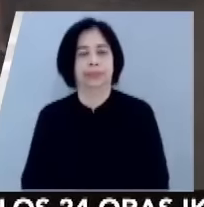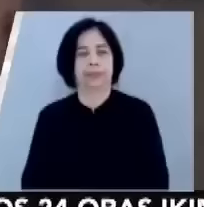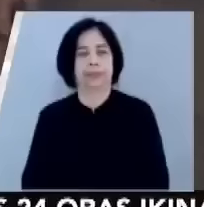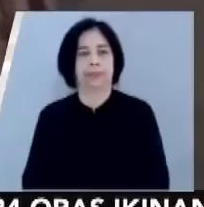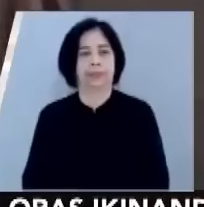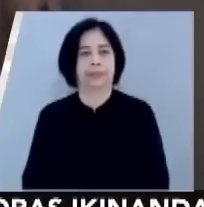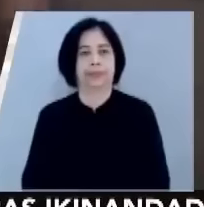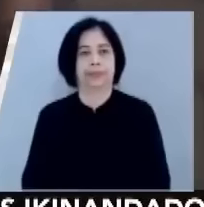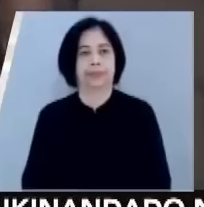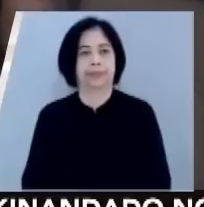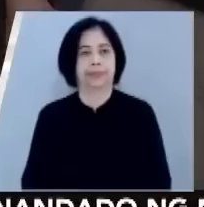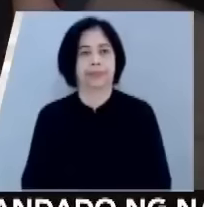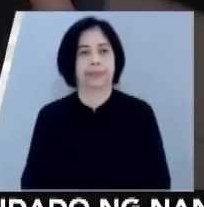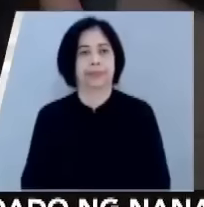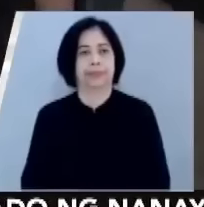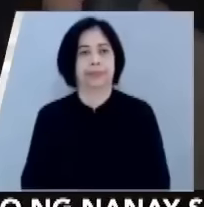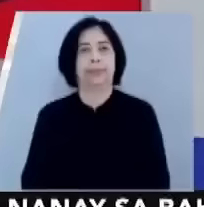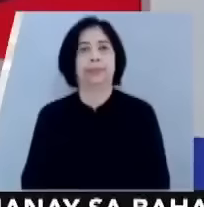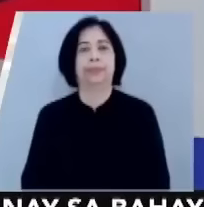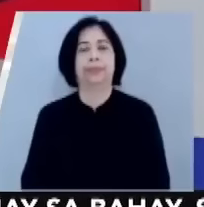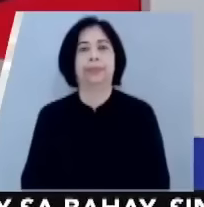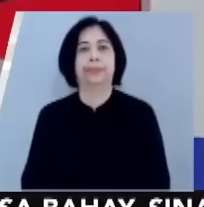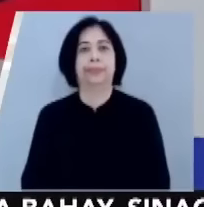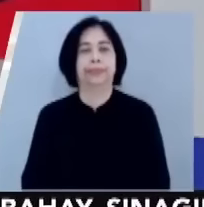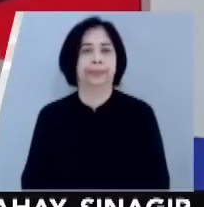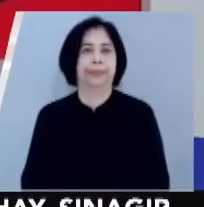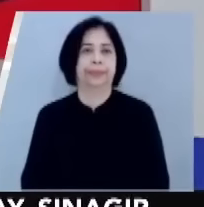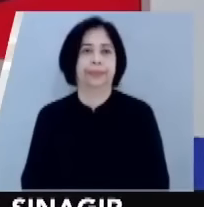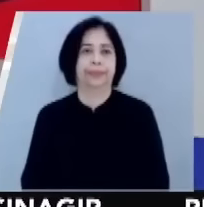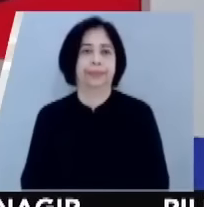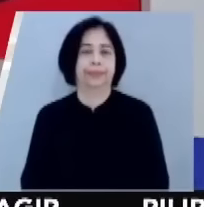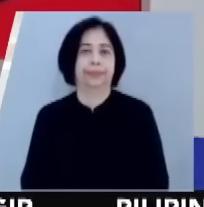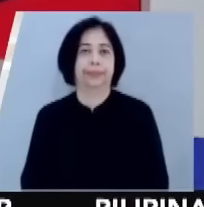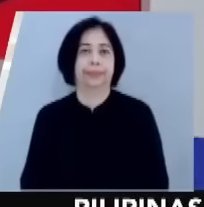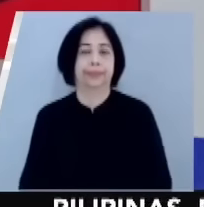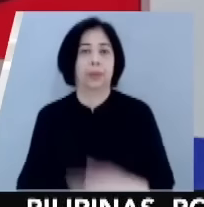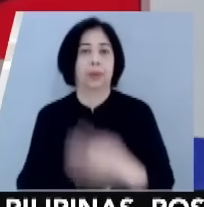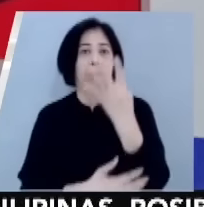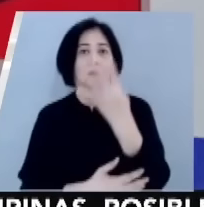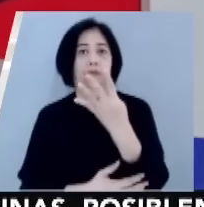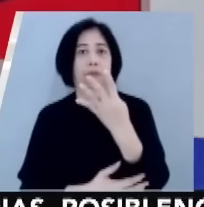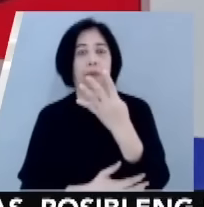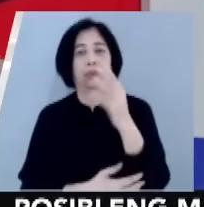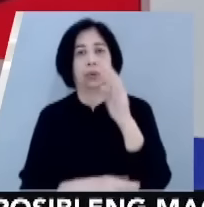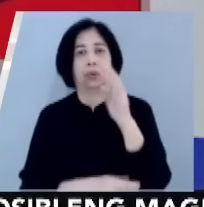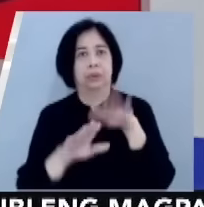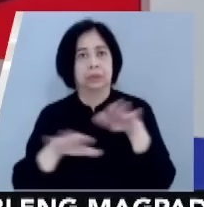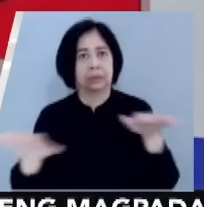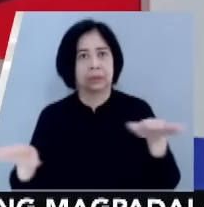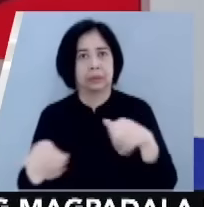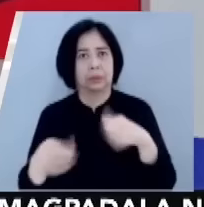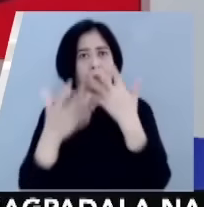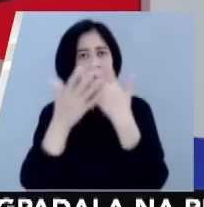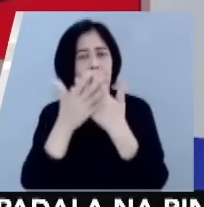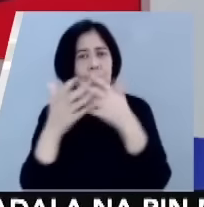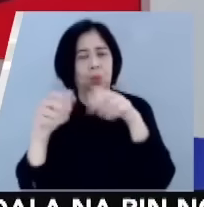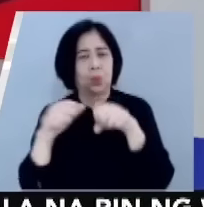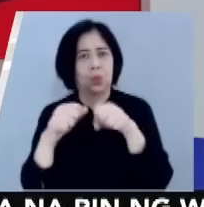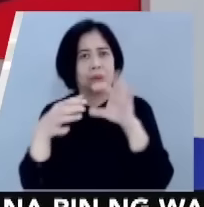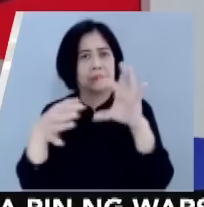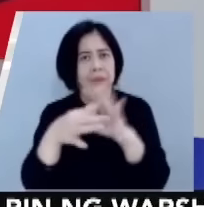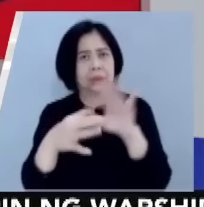nakatuto, 24 oras. Apat na batang magkakapatid na ikinulong at kinandado ng sarili nilang